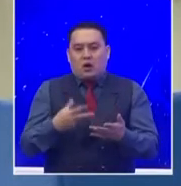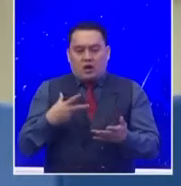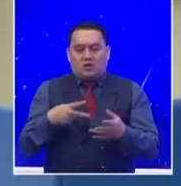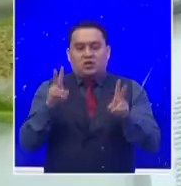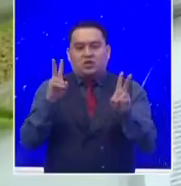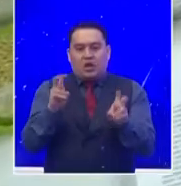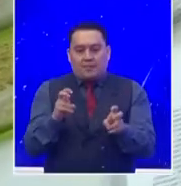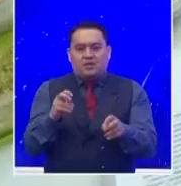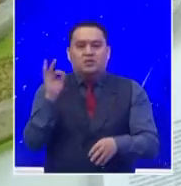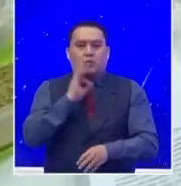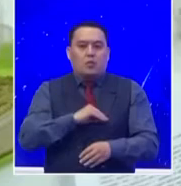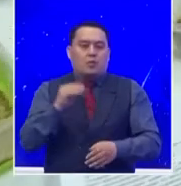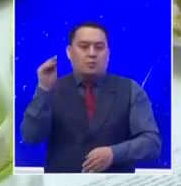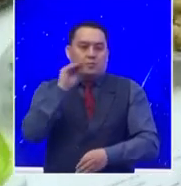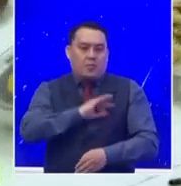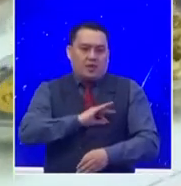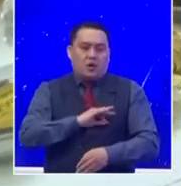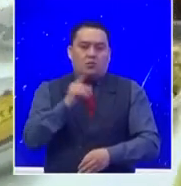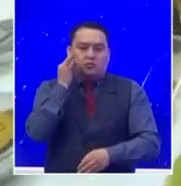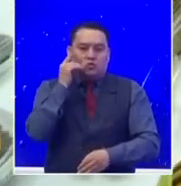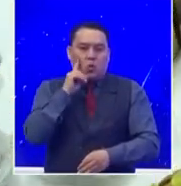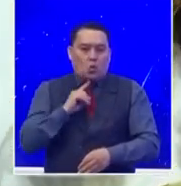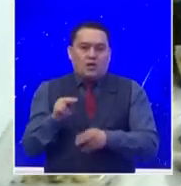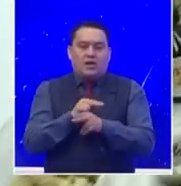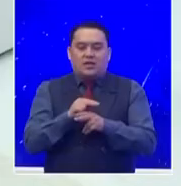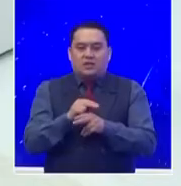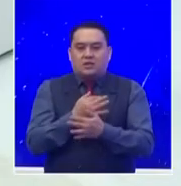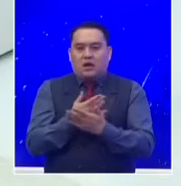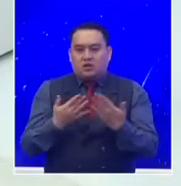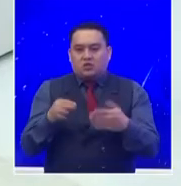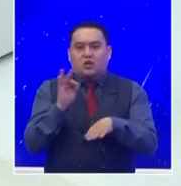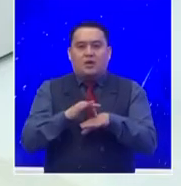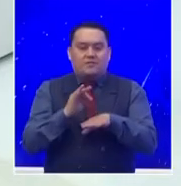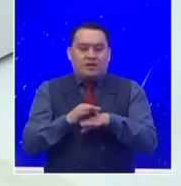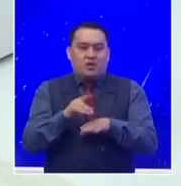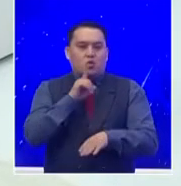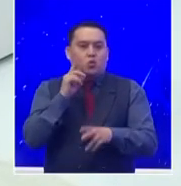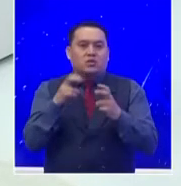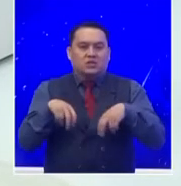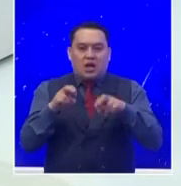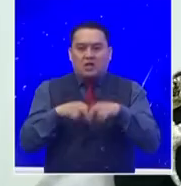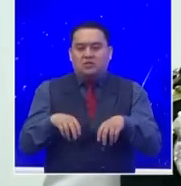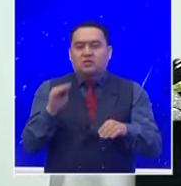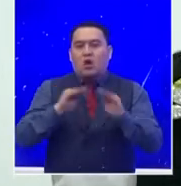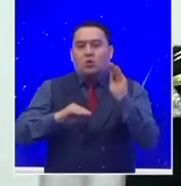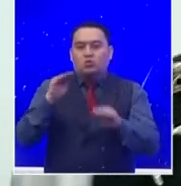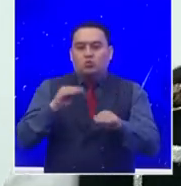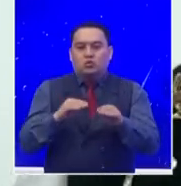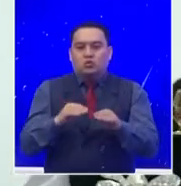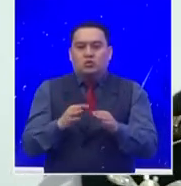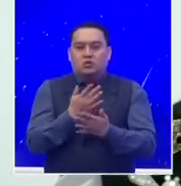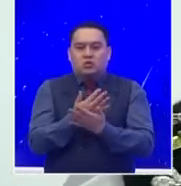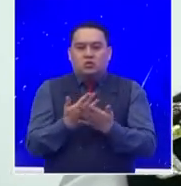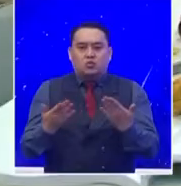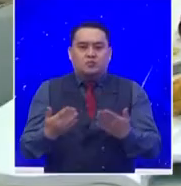– использование в современной медицине продуктов пчеловодства для лечения различных заболеваний. Юный исследователь даже составила сборник